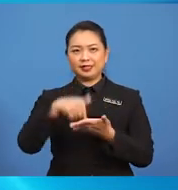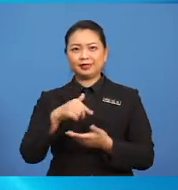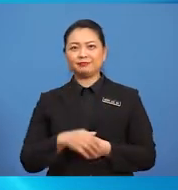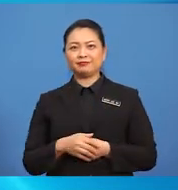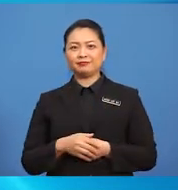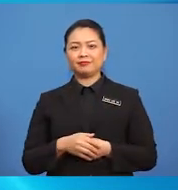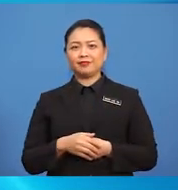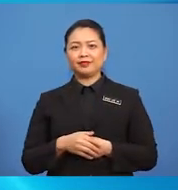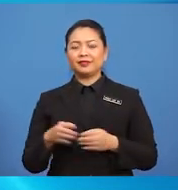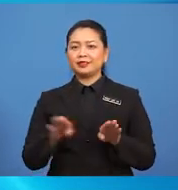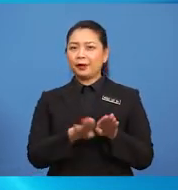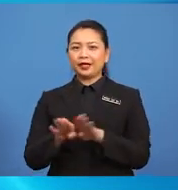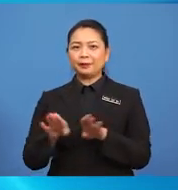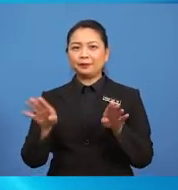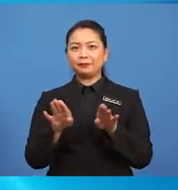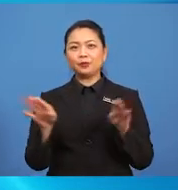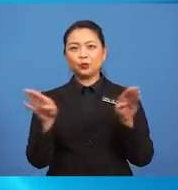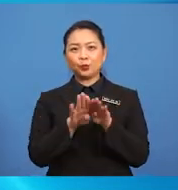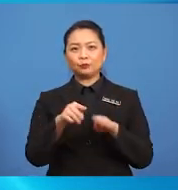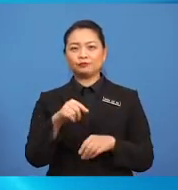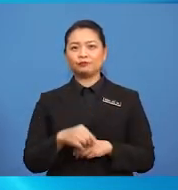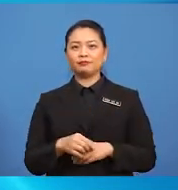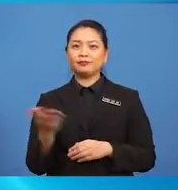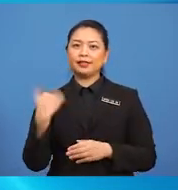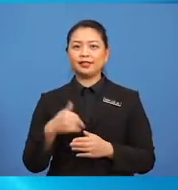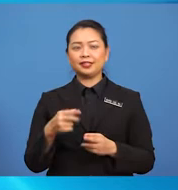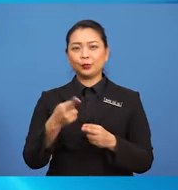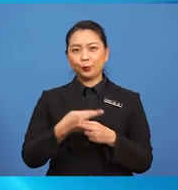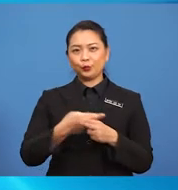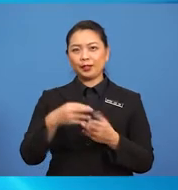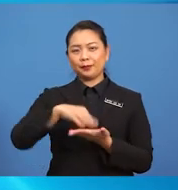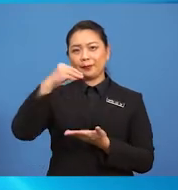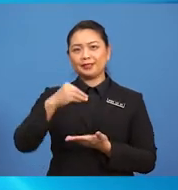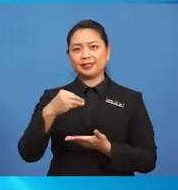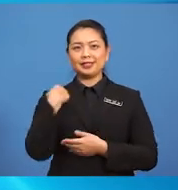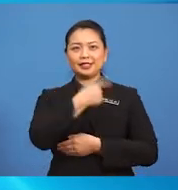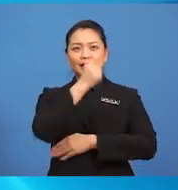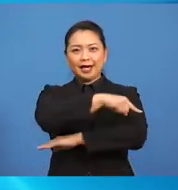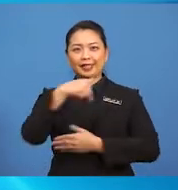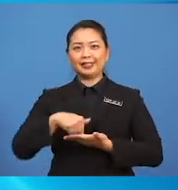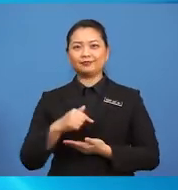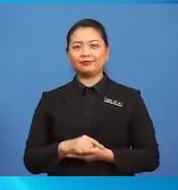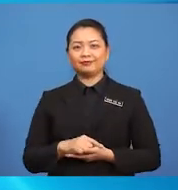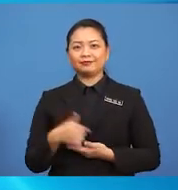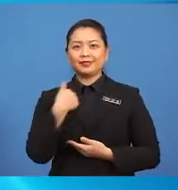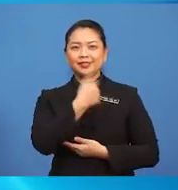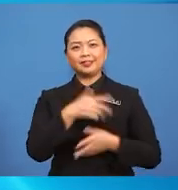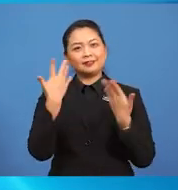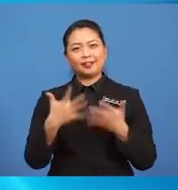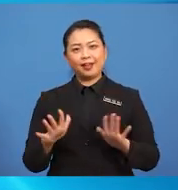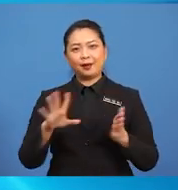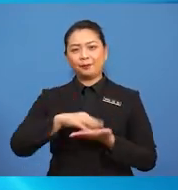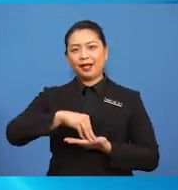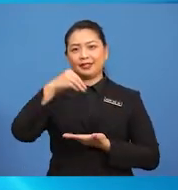ini. Sebagai penutup, marilah kita rumuskan pembelajaran kita pada hari ini. Kita